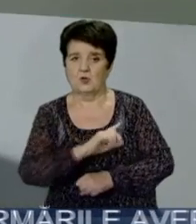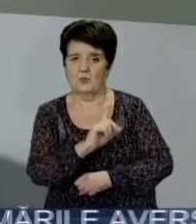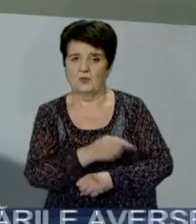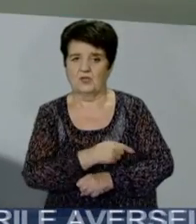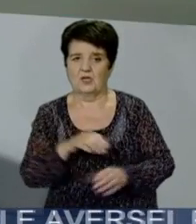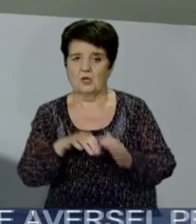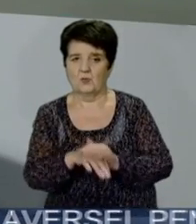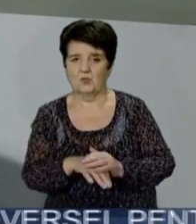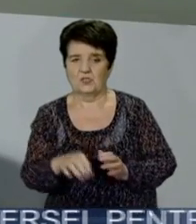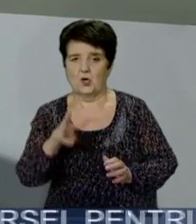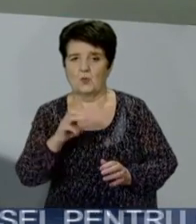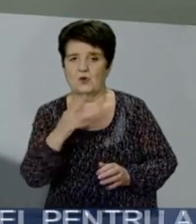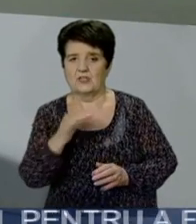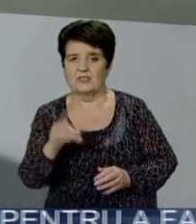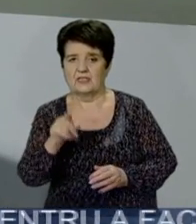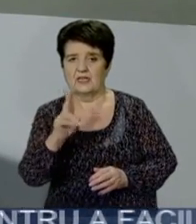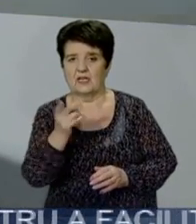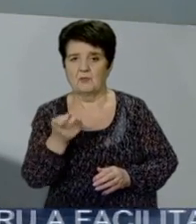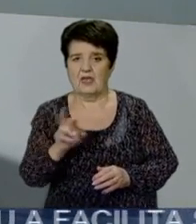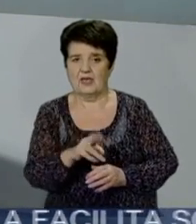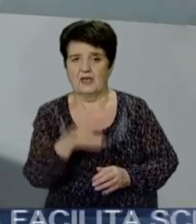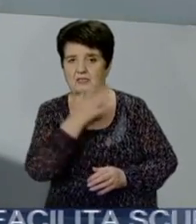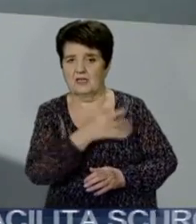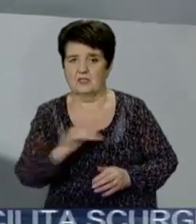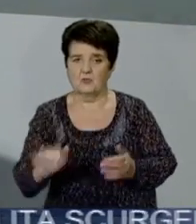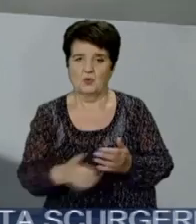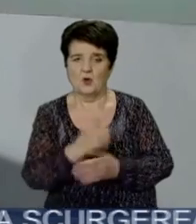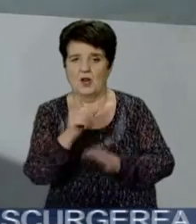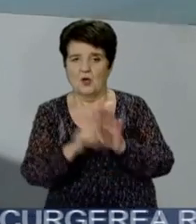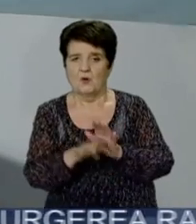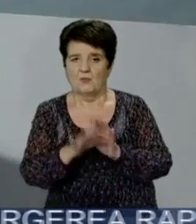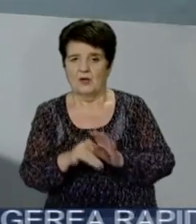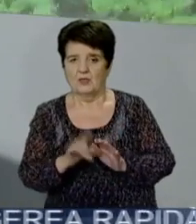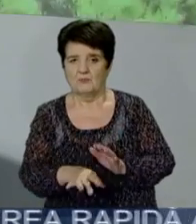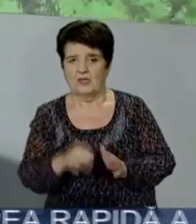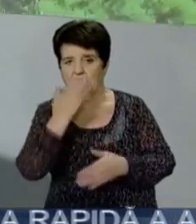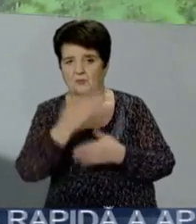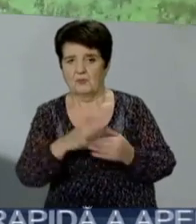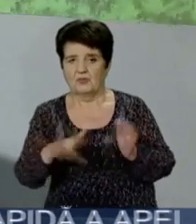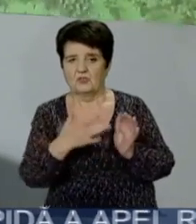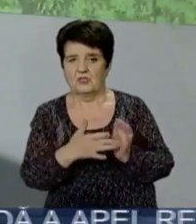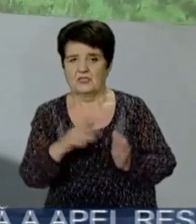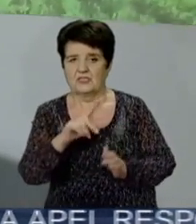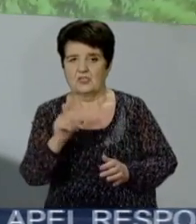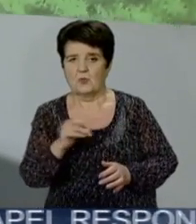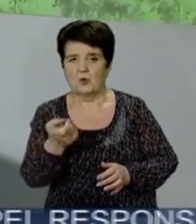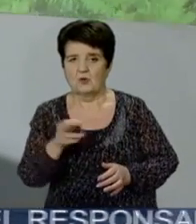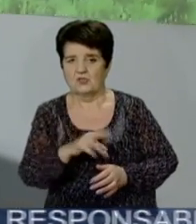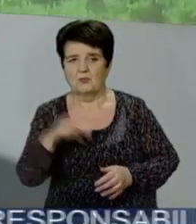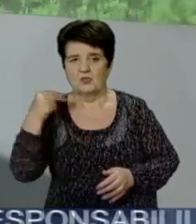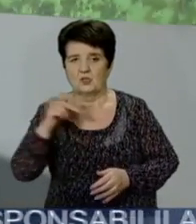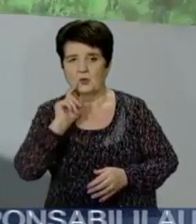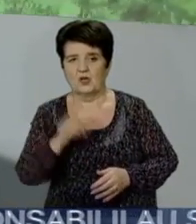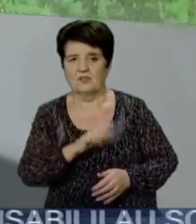la un depozit de muniție din Crimeea. Între timp, după noile bombardamente din apropierea centralei Zaporojie, președintele